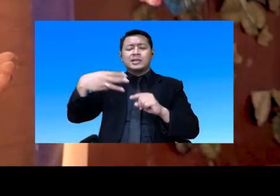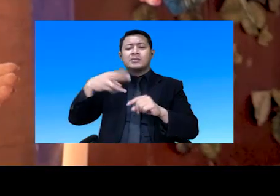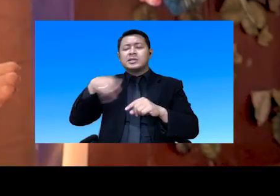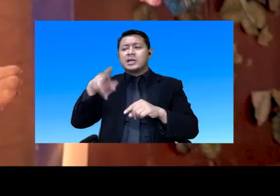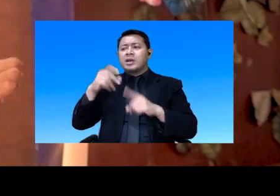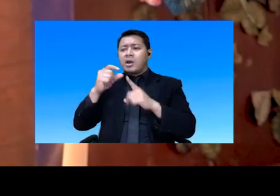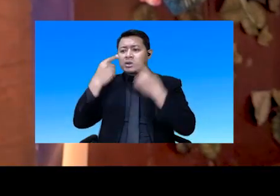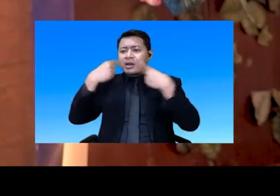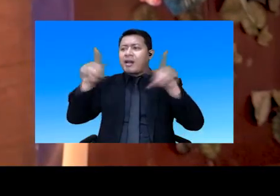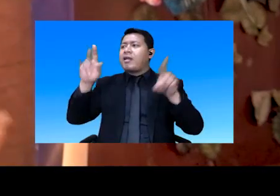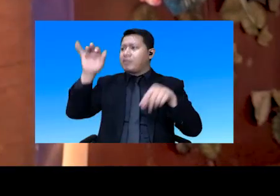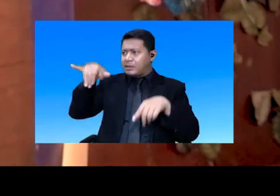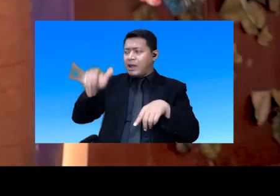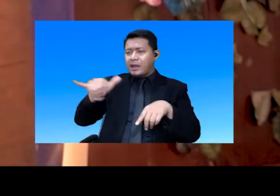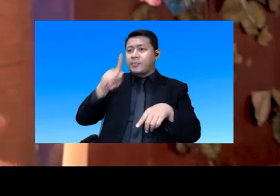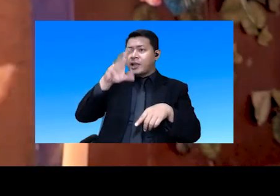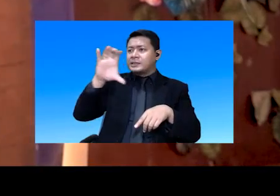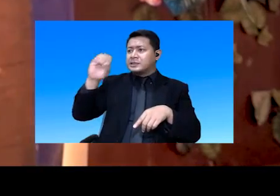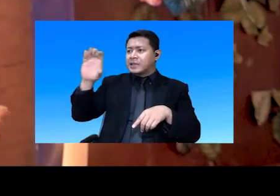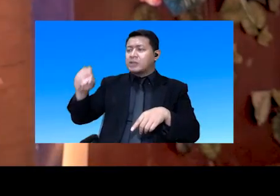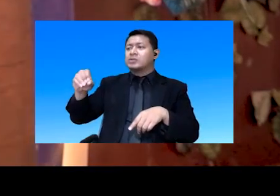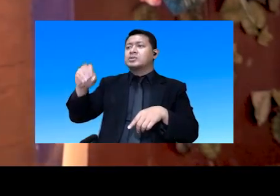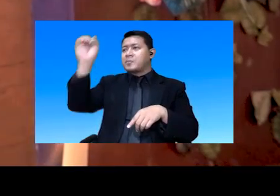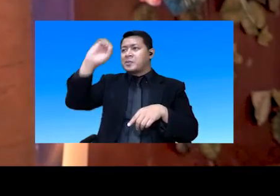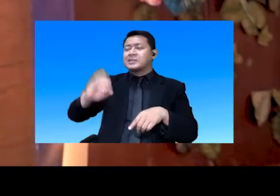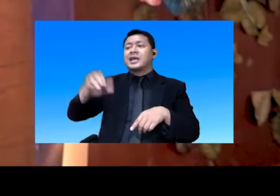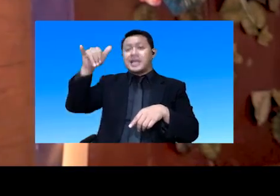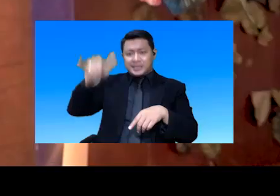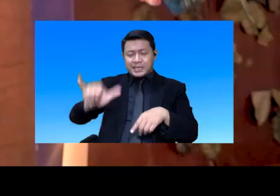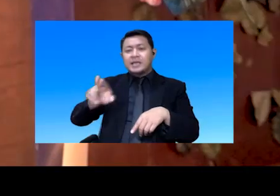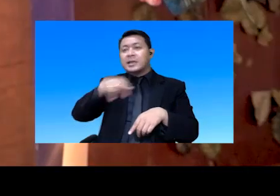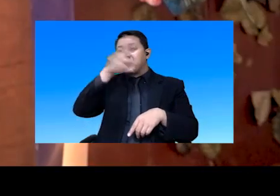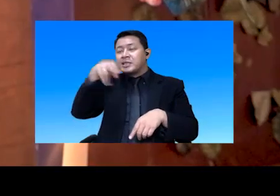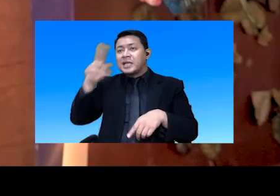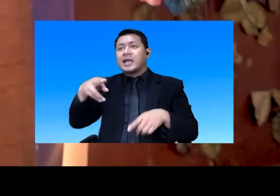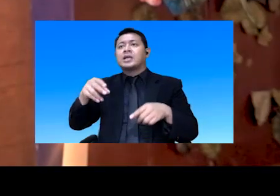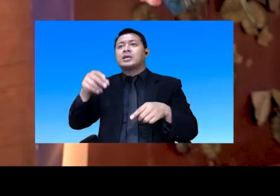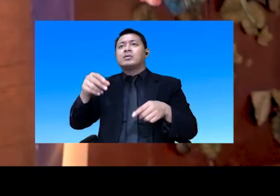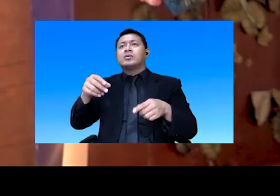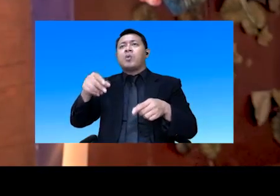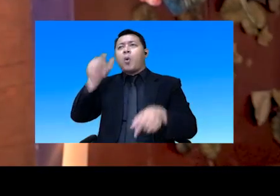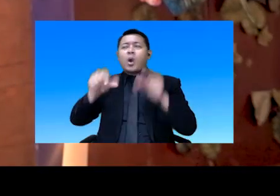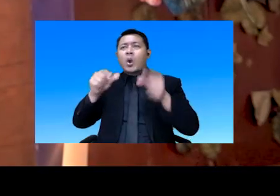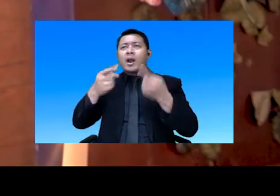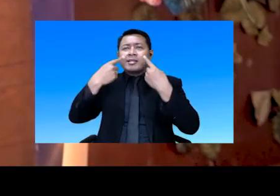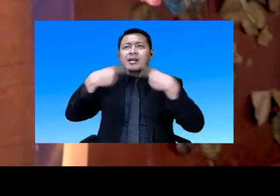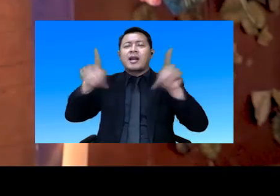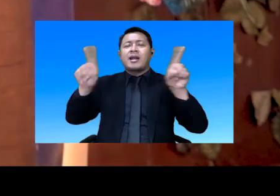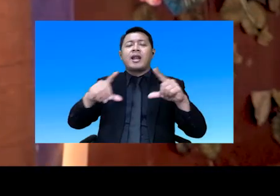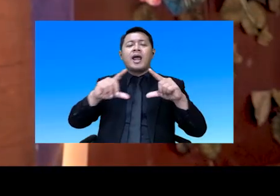katakan ya, 100% saya mencari popularitas. Ana